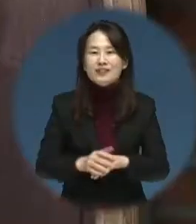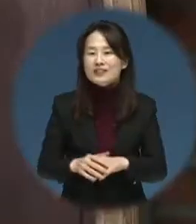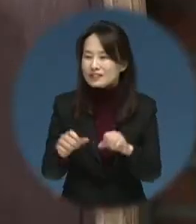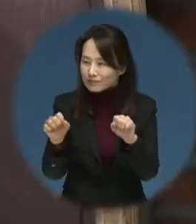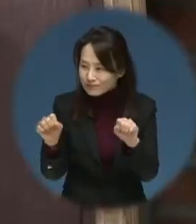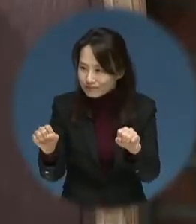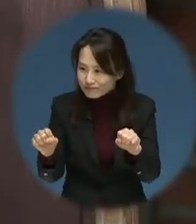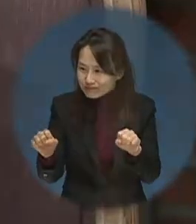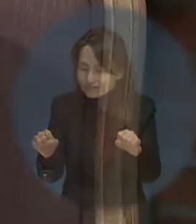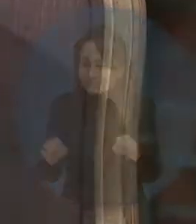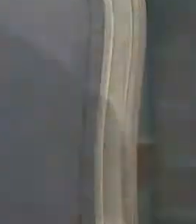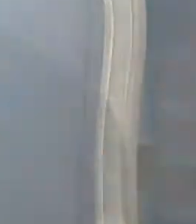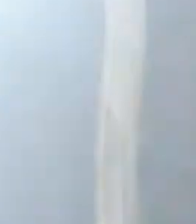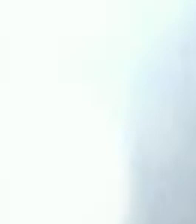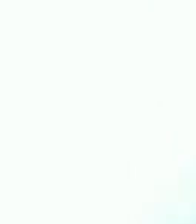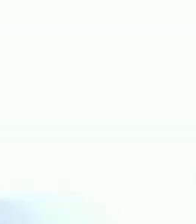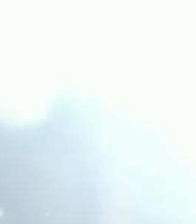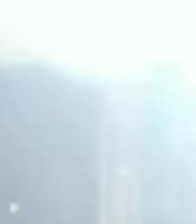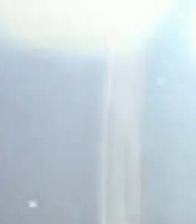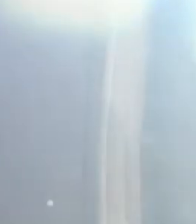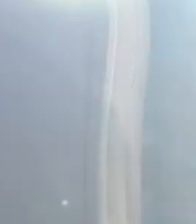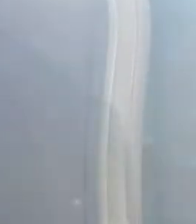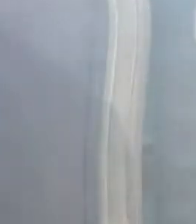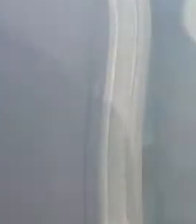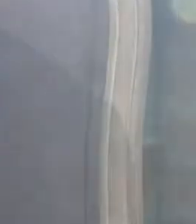네. 아슬람 알레이쿰.